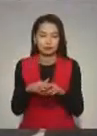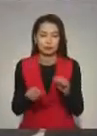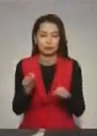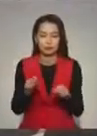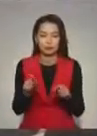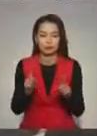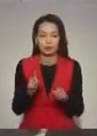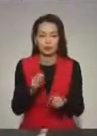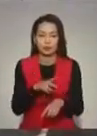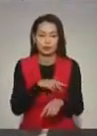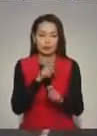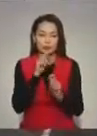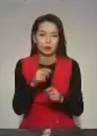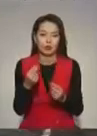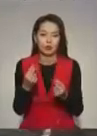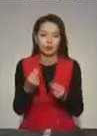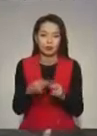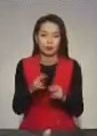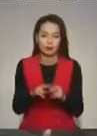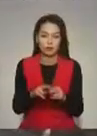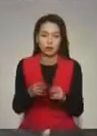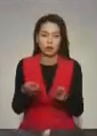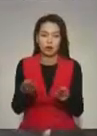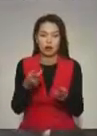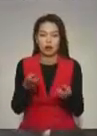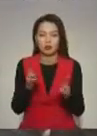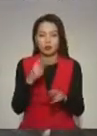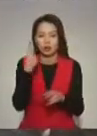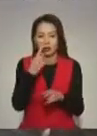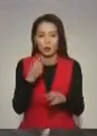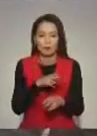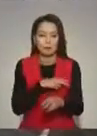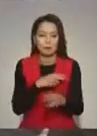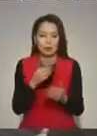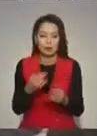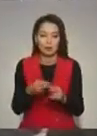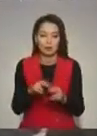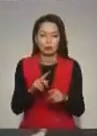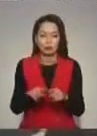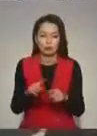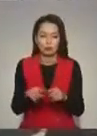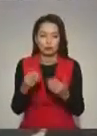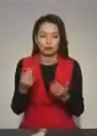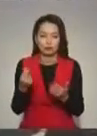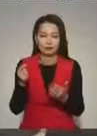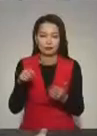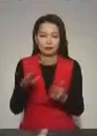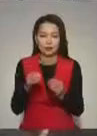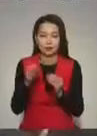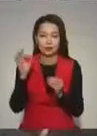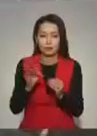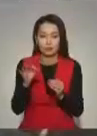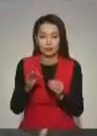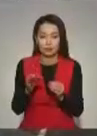как вознаграждение по депозиту Помимо основной годовой премии вот уже совсем скоро мне упадет 10 процентов